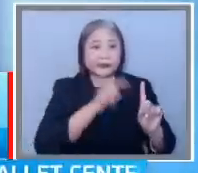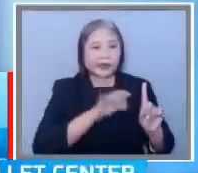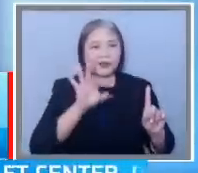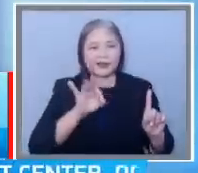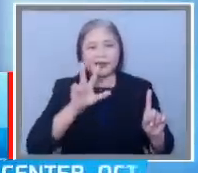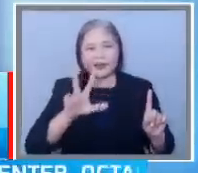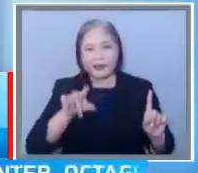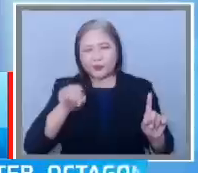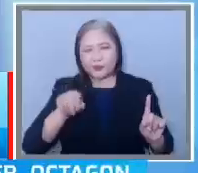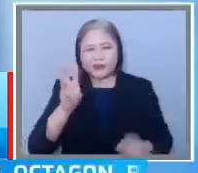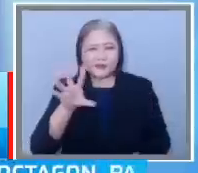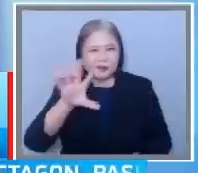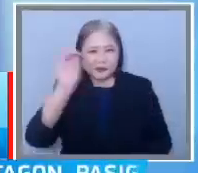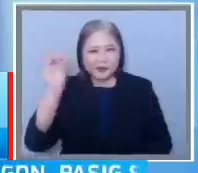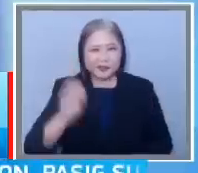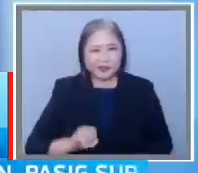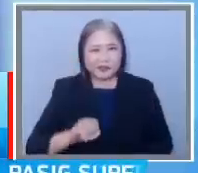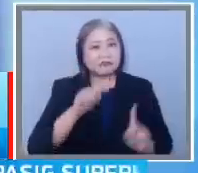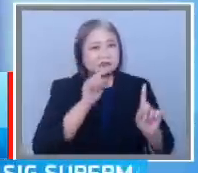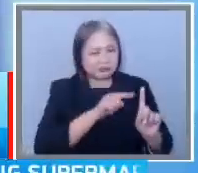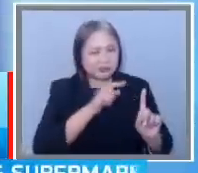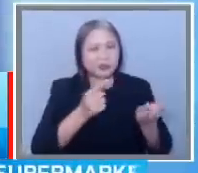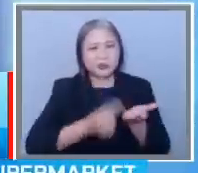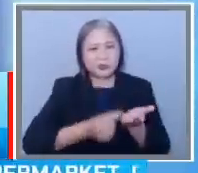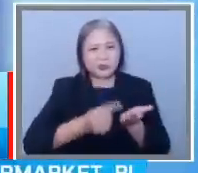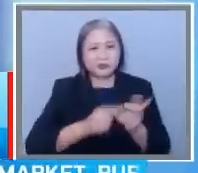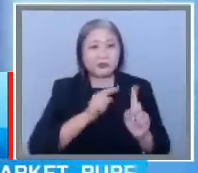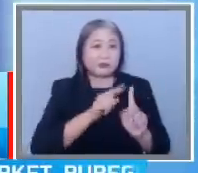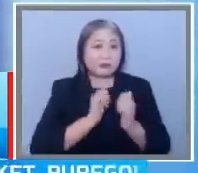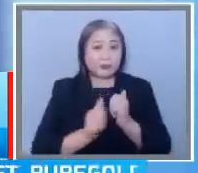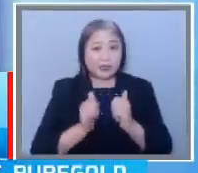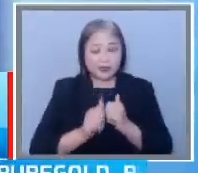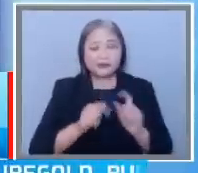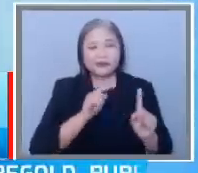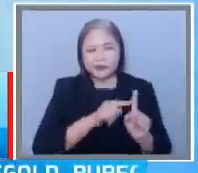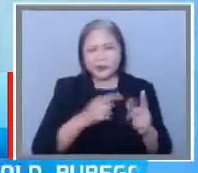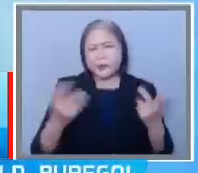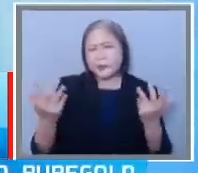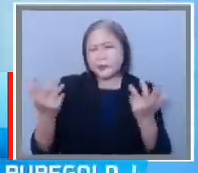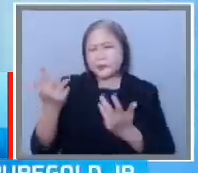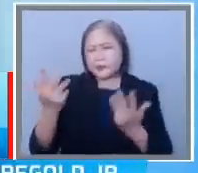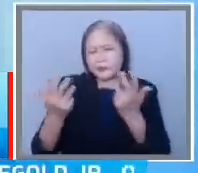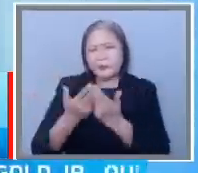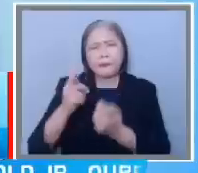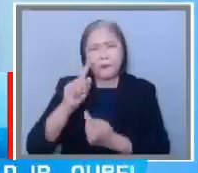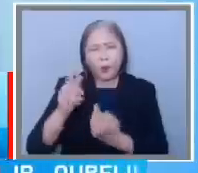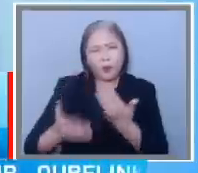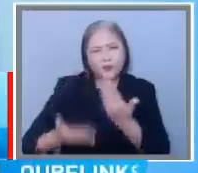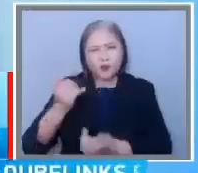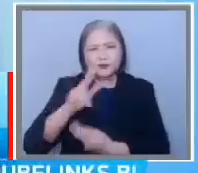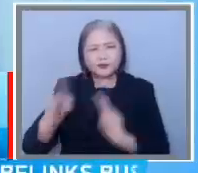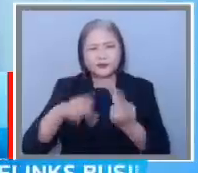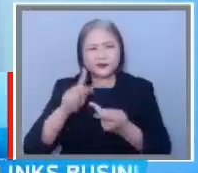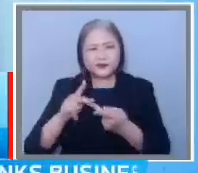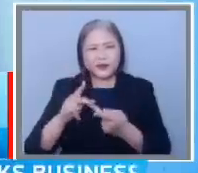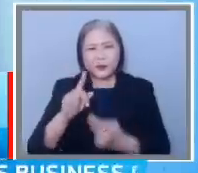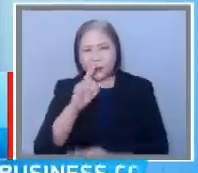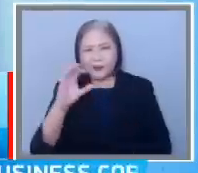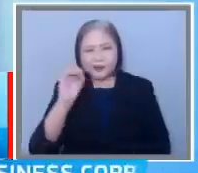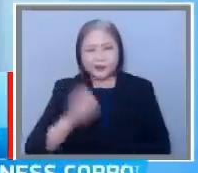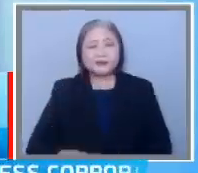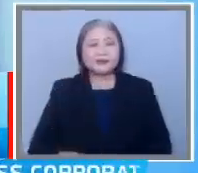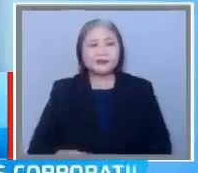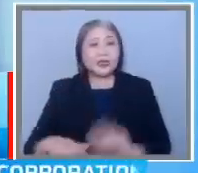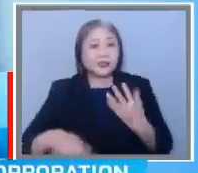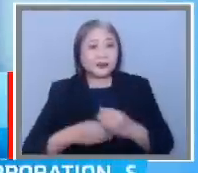93.65% ang nakuha ni Page, ibig sabihin close to perfection. Pasok din sa most handsome men sina